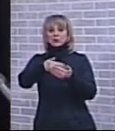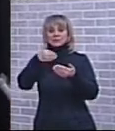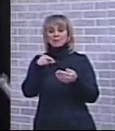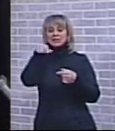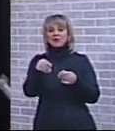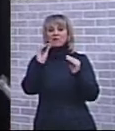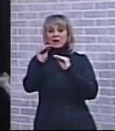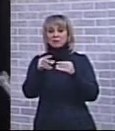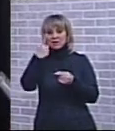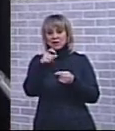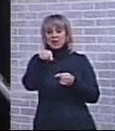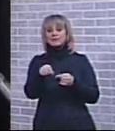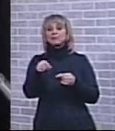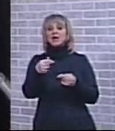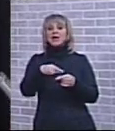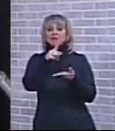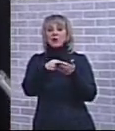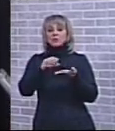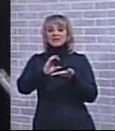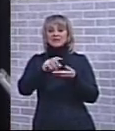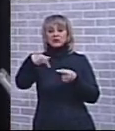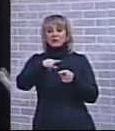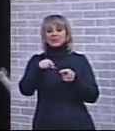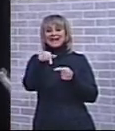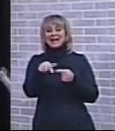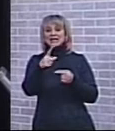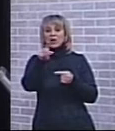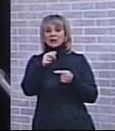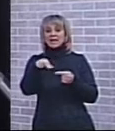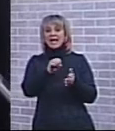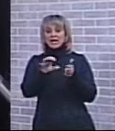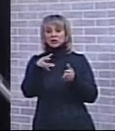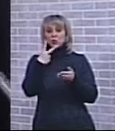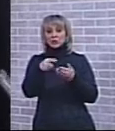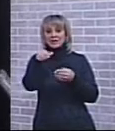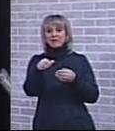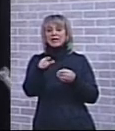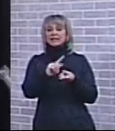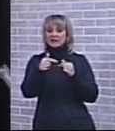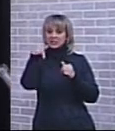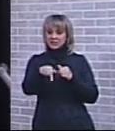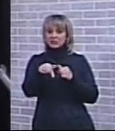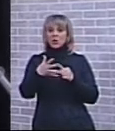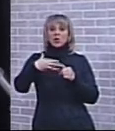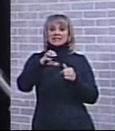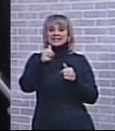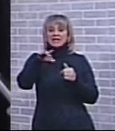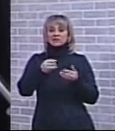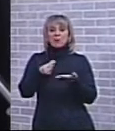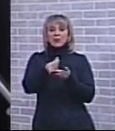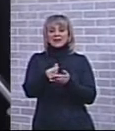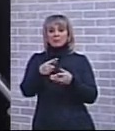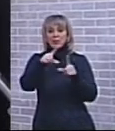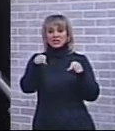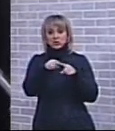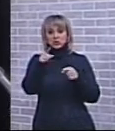предварительного информирования, вопросы удаленного выпуска и работы центров электронного декларирования, сервисы уплаты